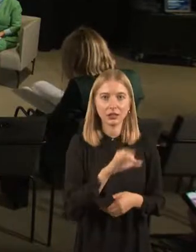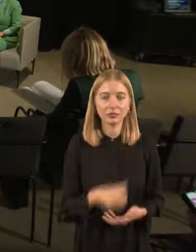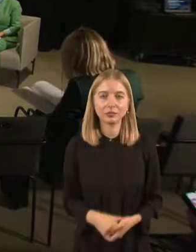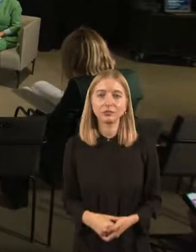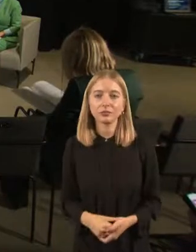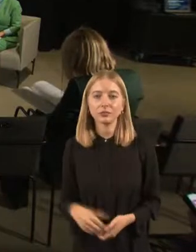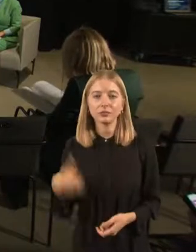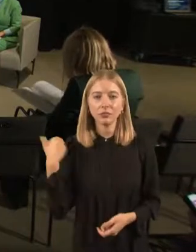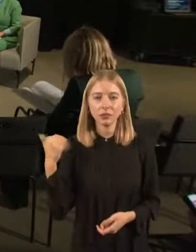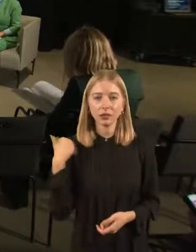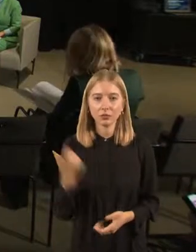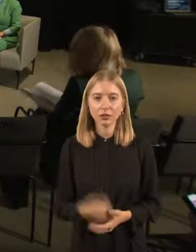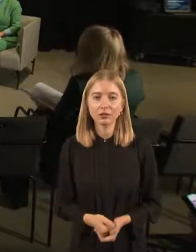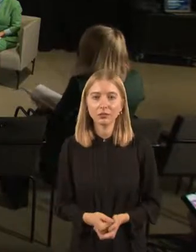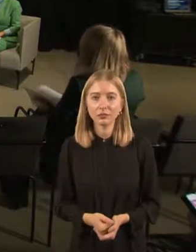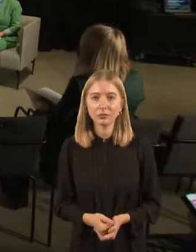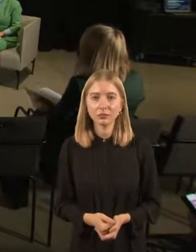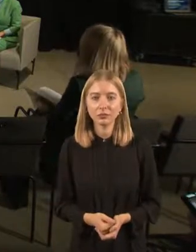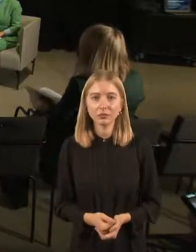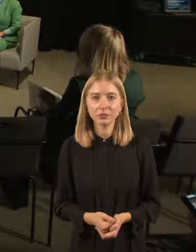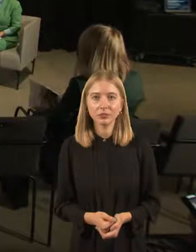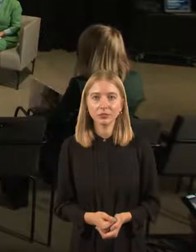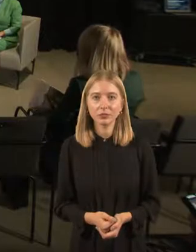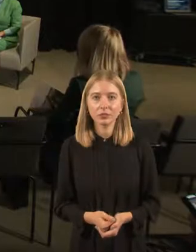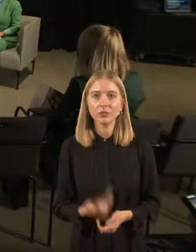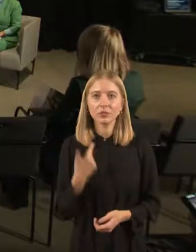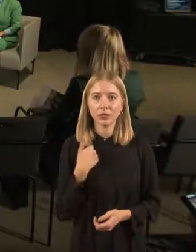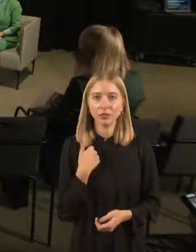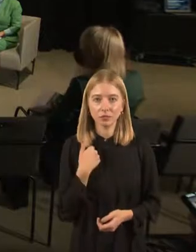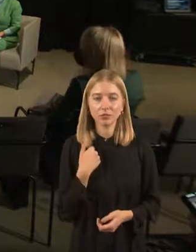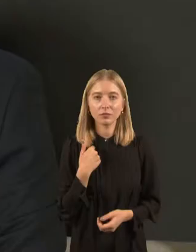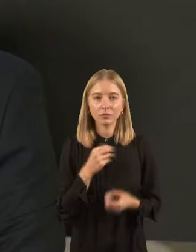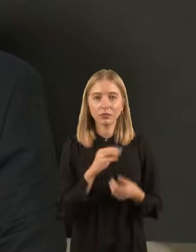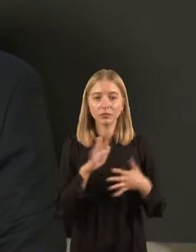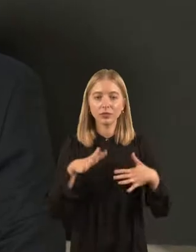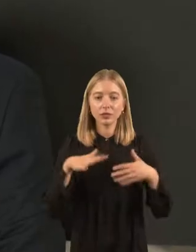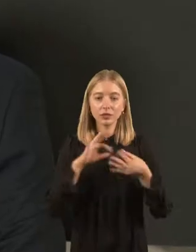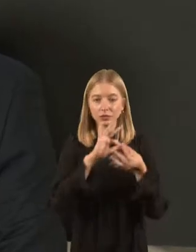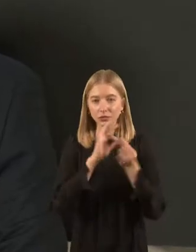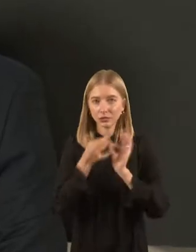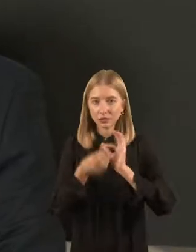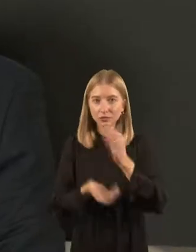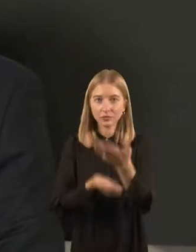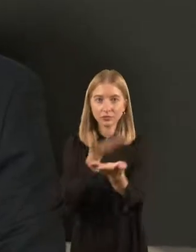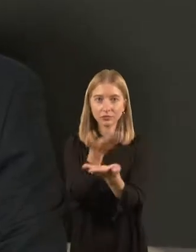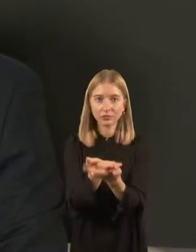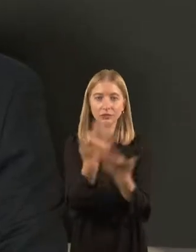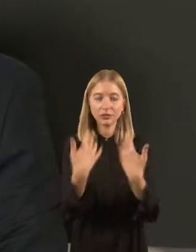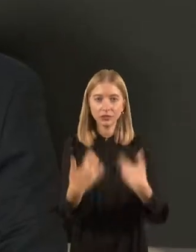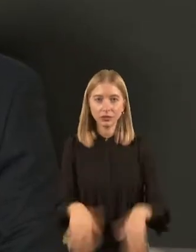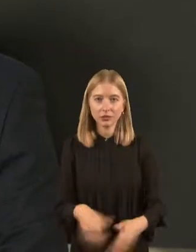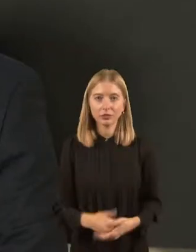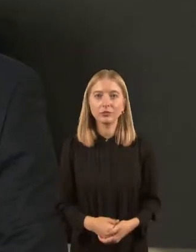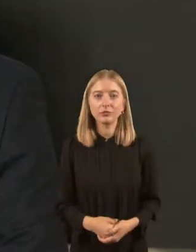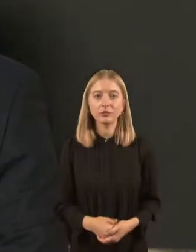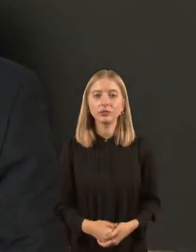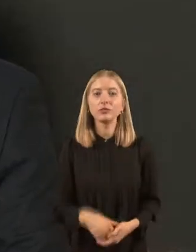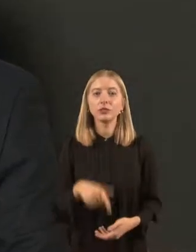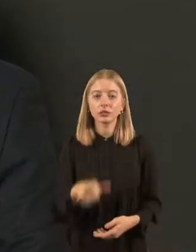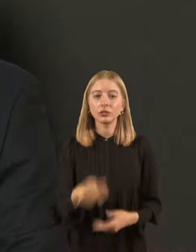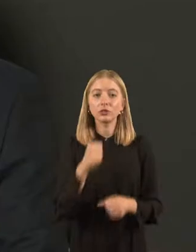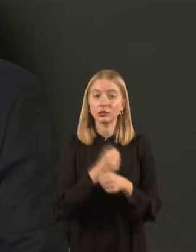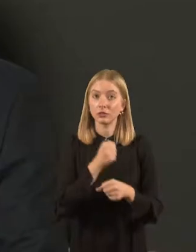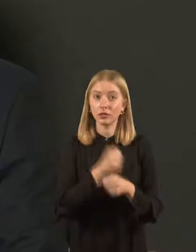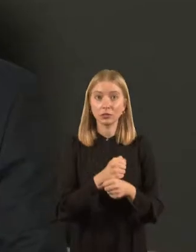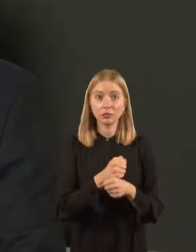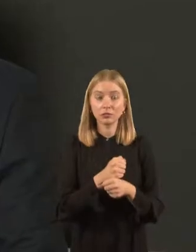Gentvilai. Sveiki, tai kad didžiąją daugumą mes jau pristatėm ministerijos ir komandos vardu. Tai buvo ilgas